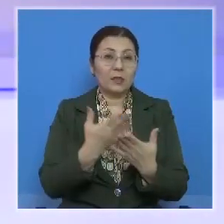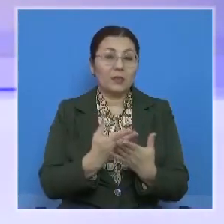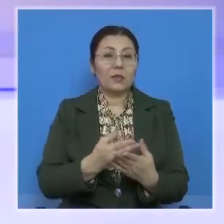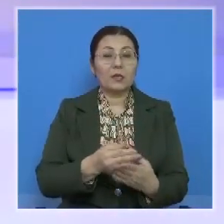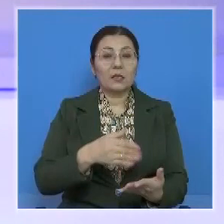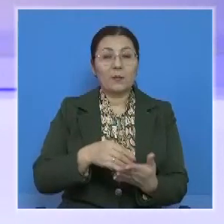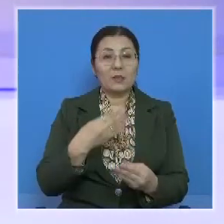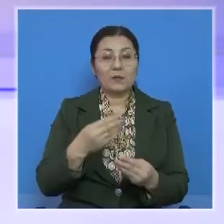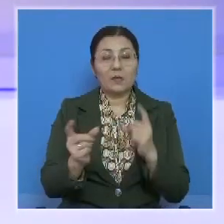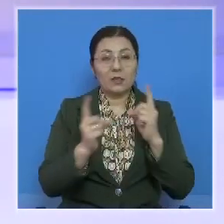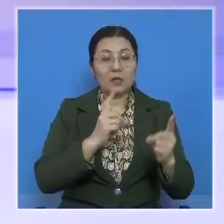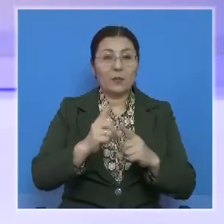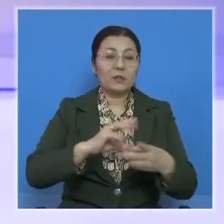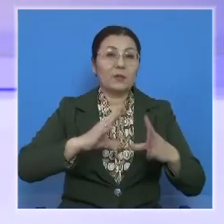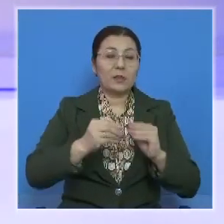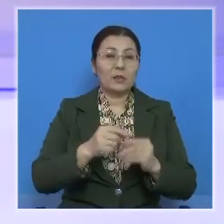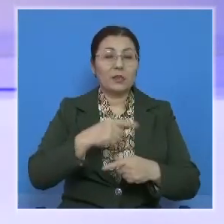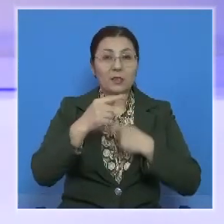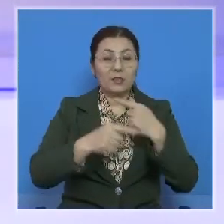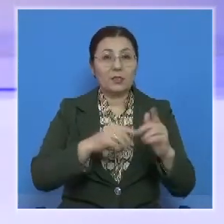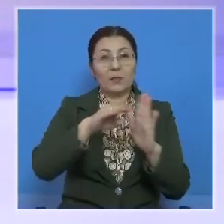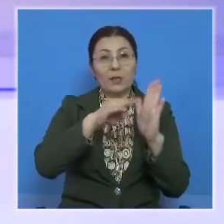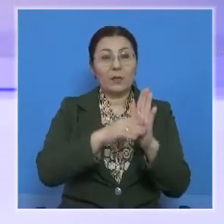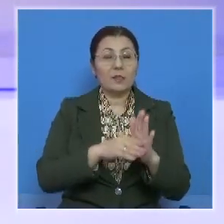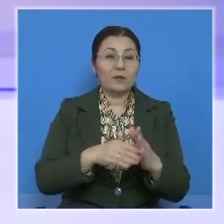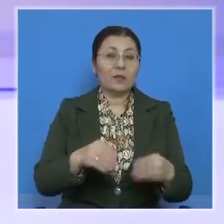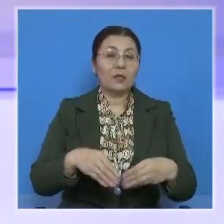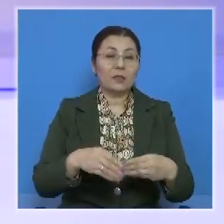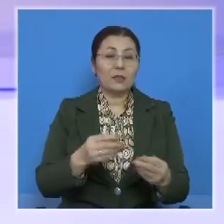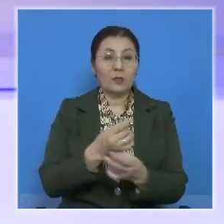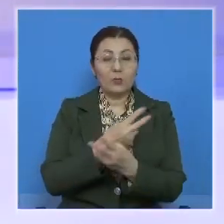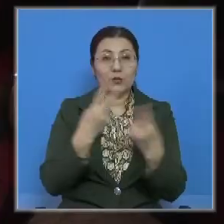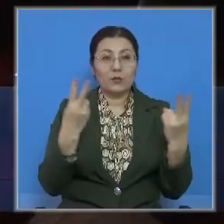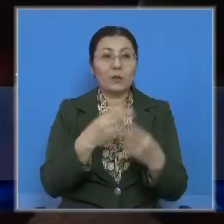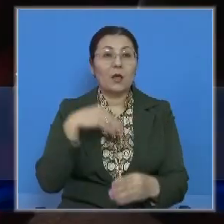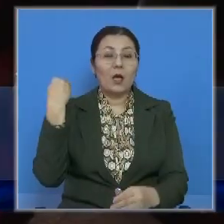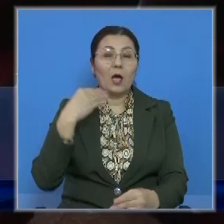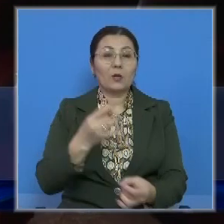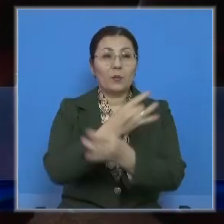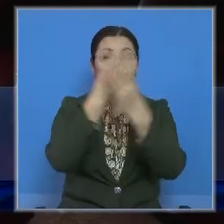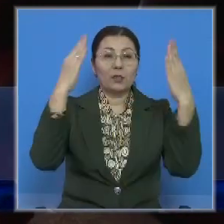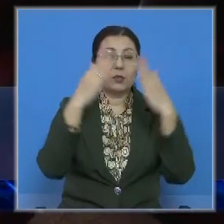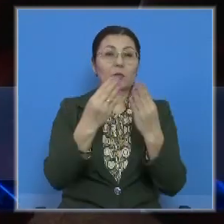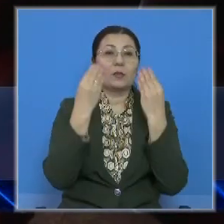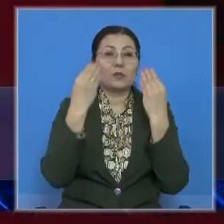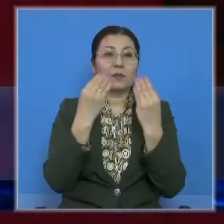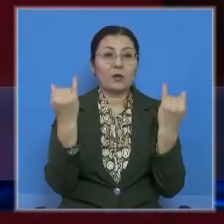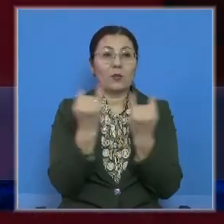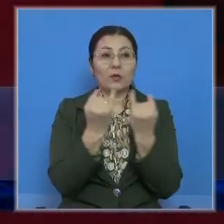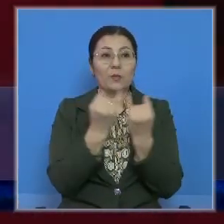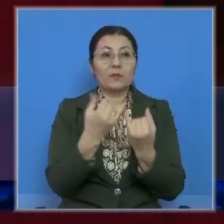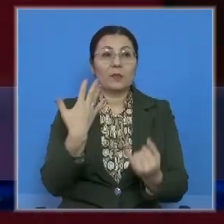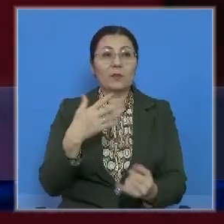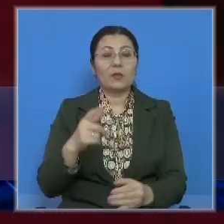конференцияда талқыласа, жетістіктерін кешкі мерекелік бағдарламада паш етті. Ақтөбелік мәдениет үйінің мерейтойына қонақтар еліміздің